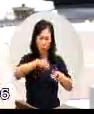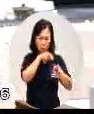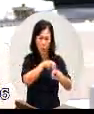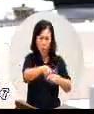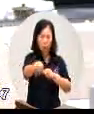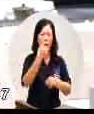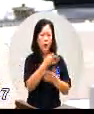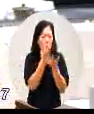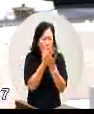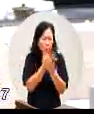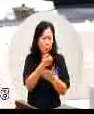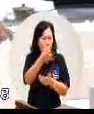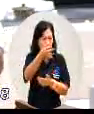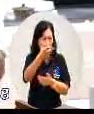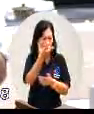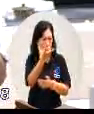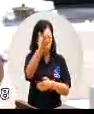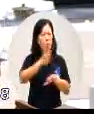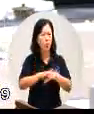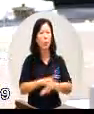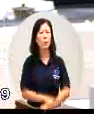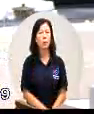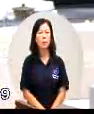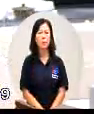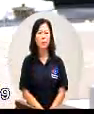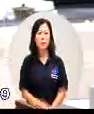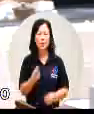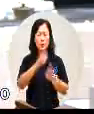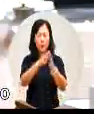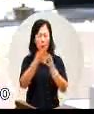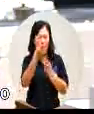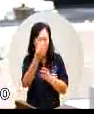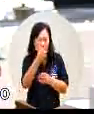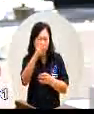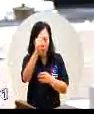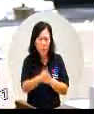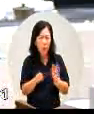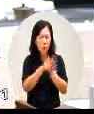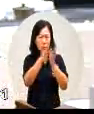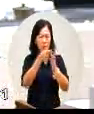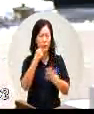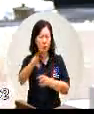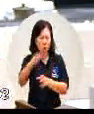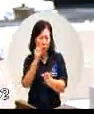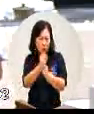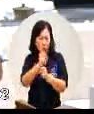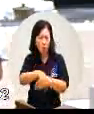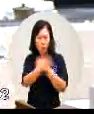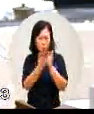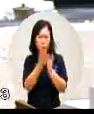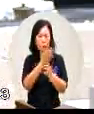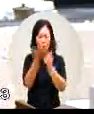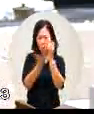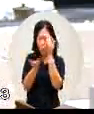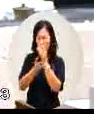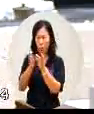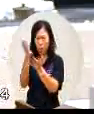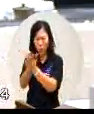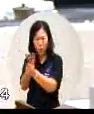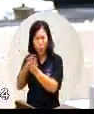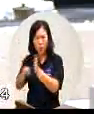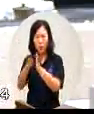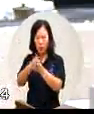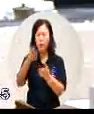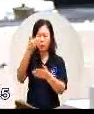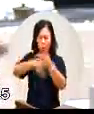运，那给相足济啦，把那些什么好几亿之前的那些全部砍掉，剩下的零数